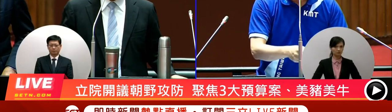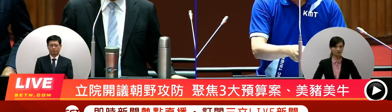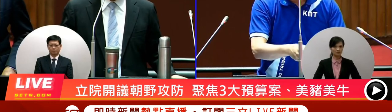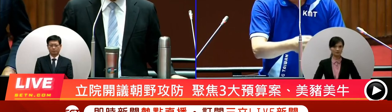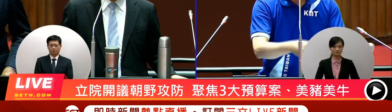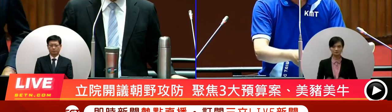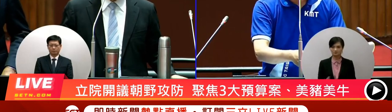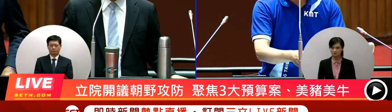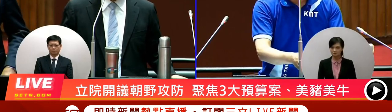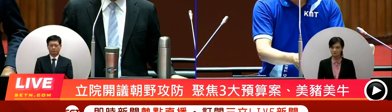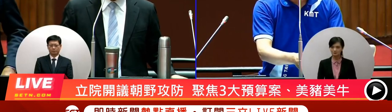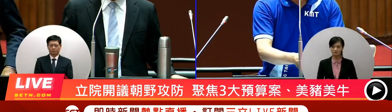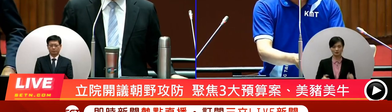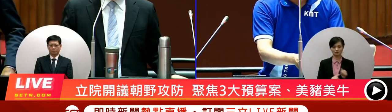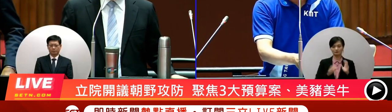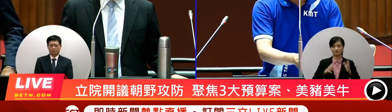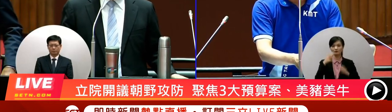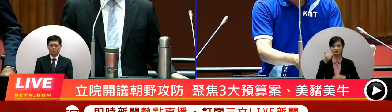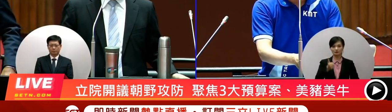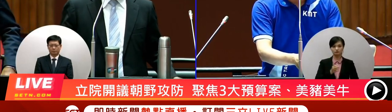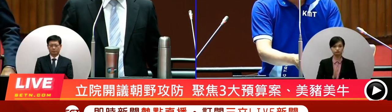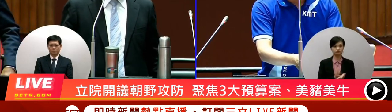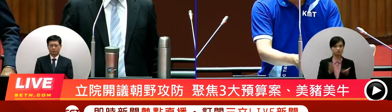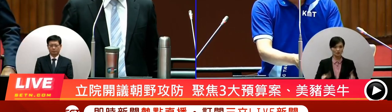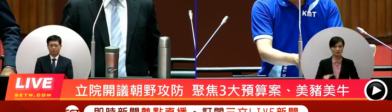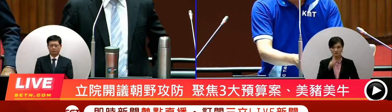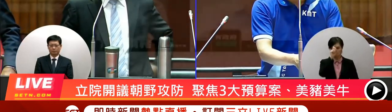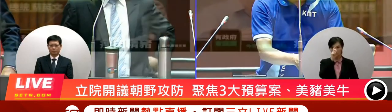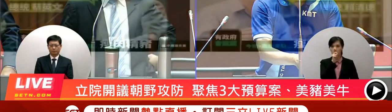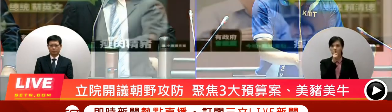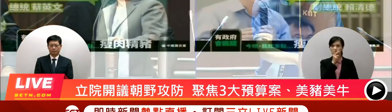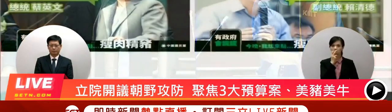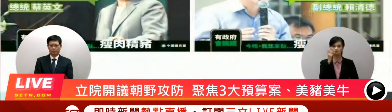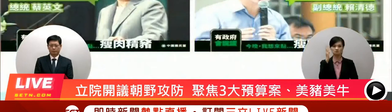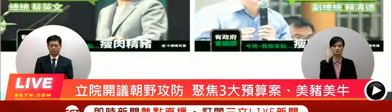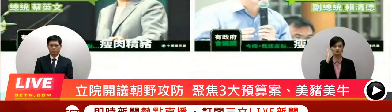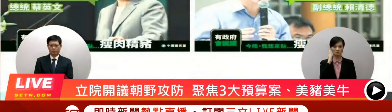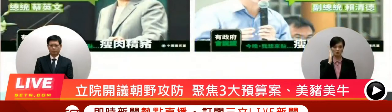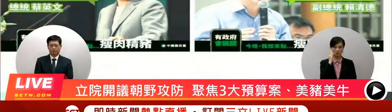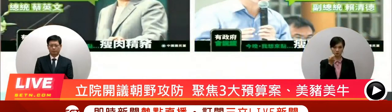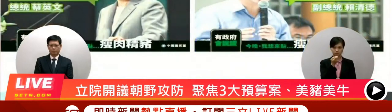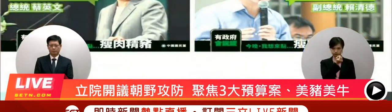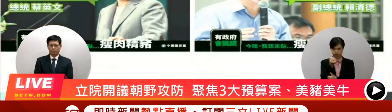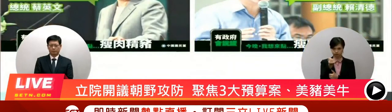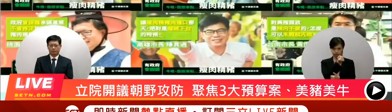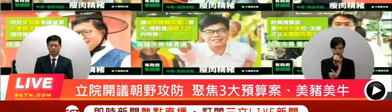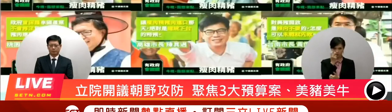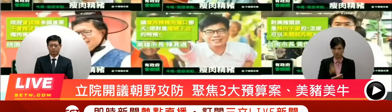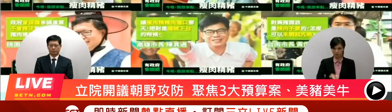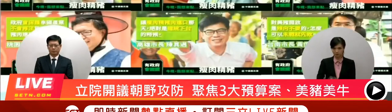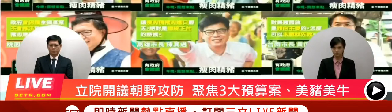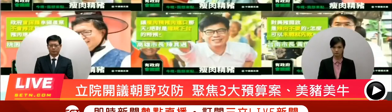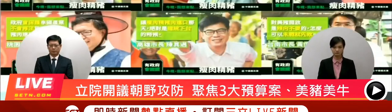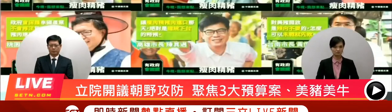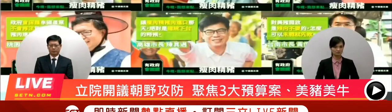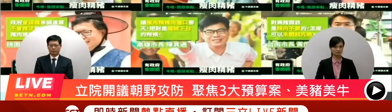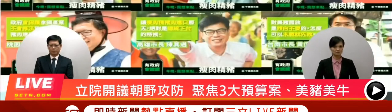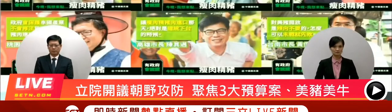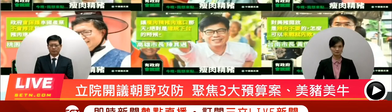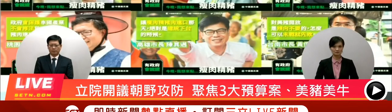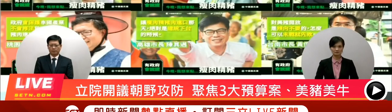副总统也讲过，希望中央严格把关，不开放含有瘦肉精的肉品进口。下一页，